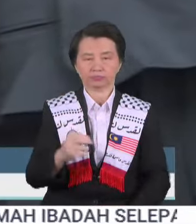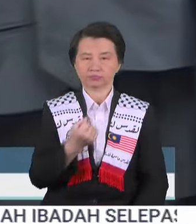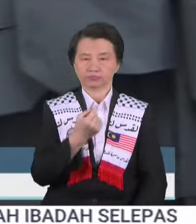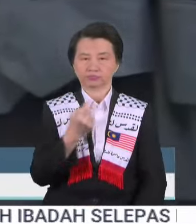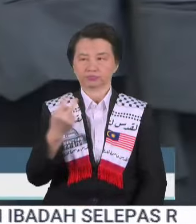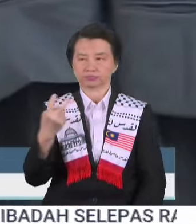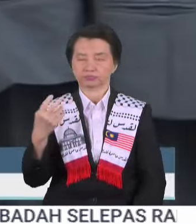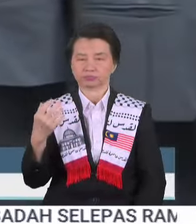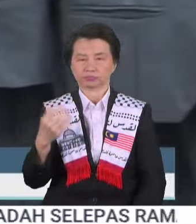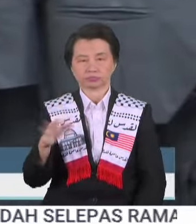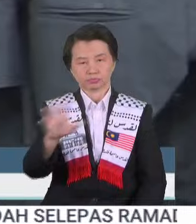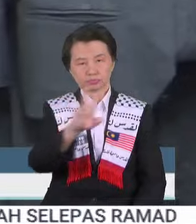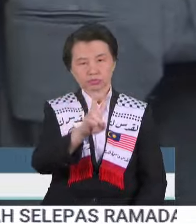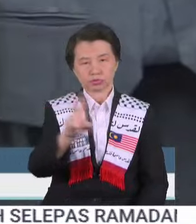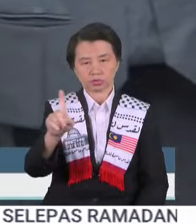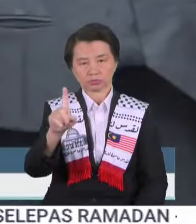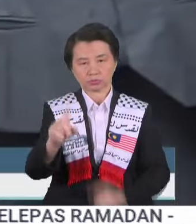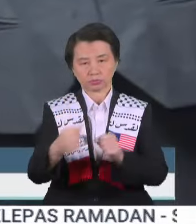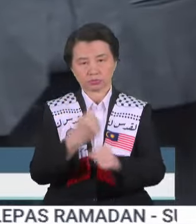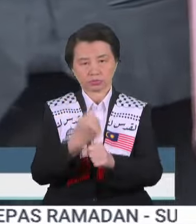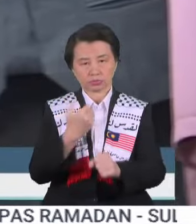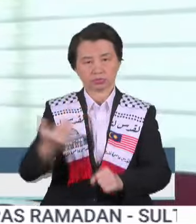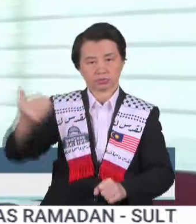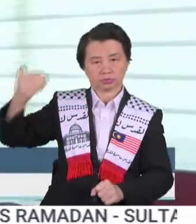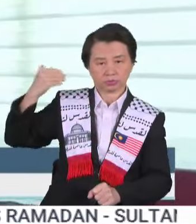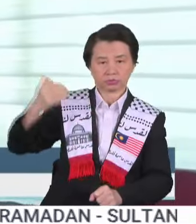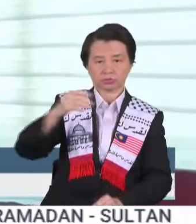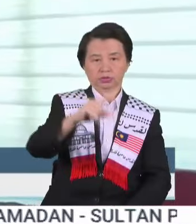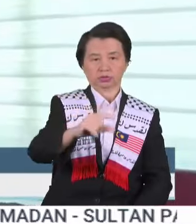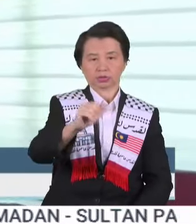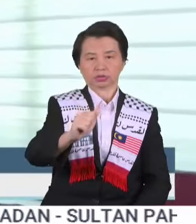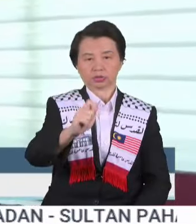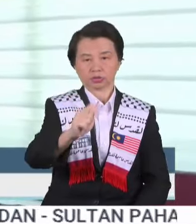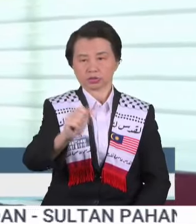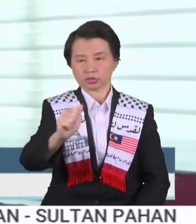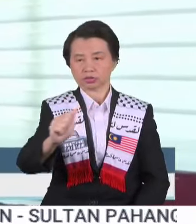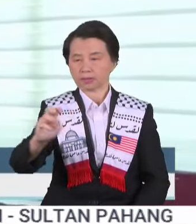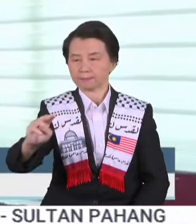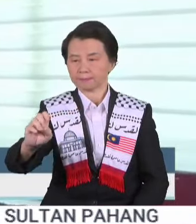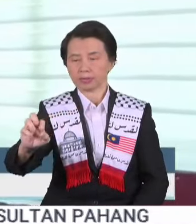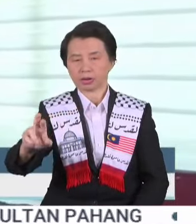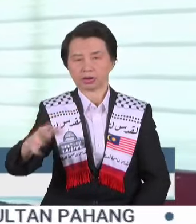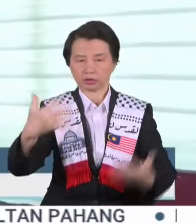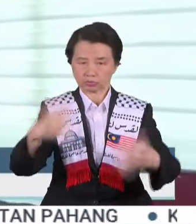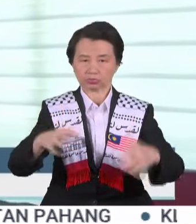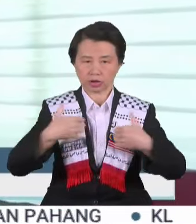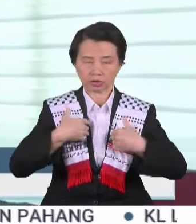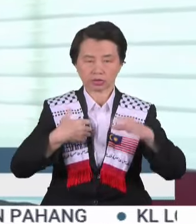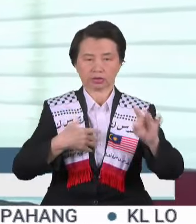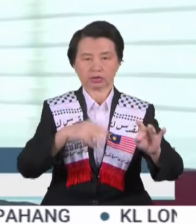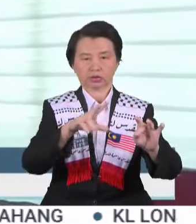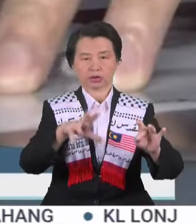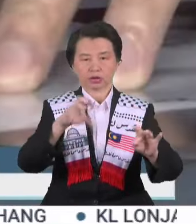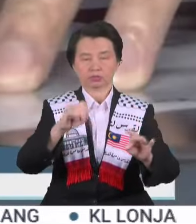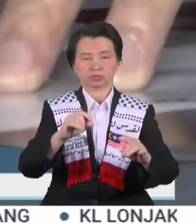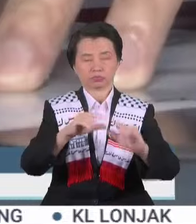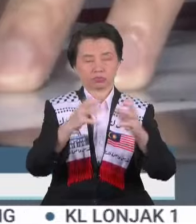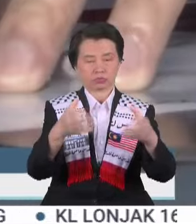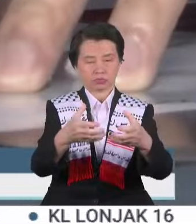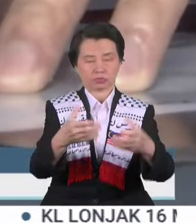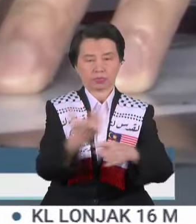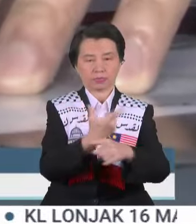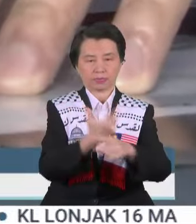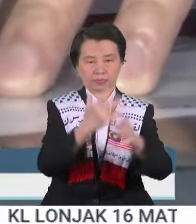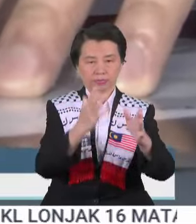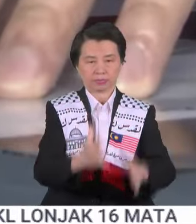beroperasi hampir 21 tahun lalu, Giat Mara Pinampang telah melahirkan 835 pelatih dalam